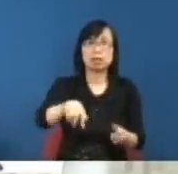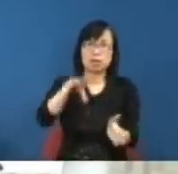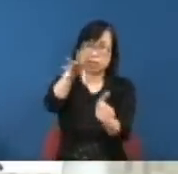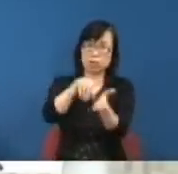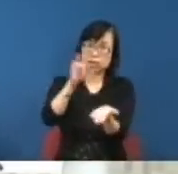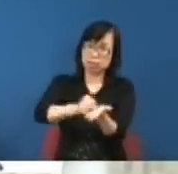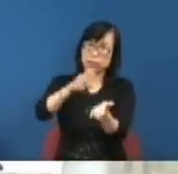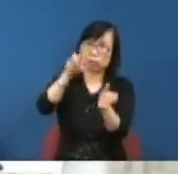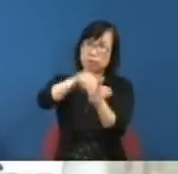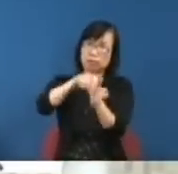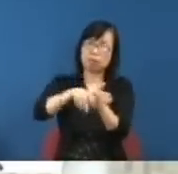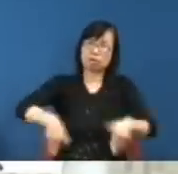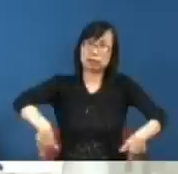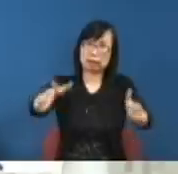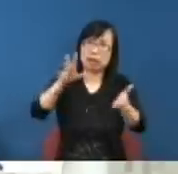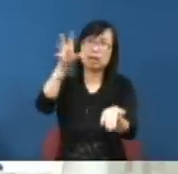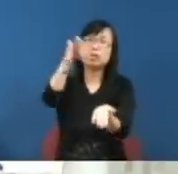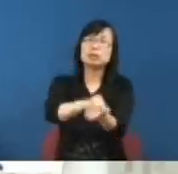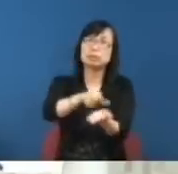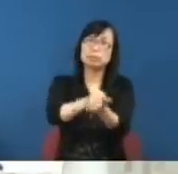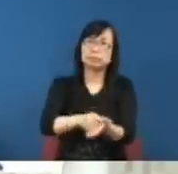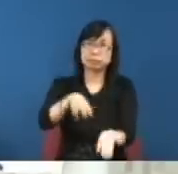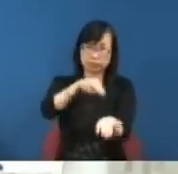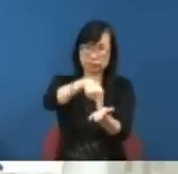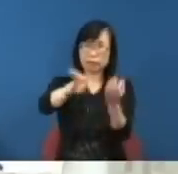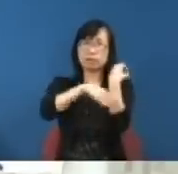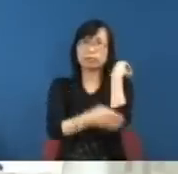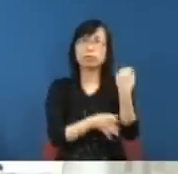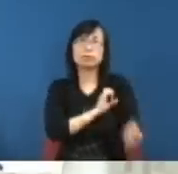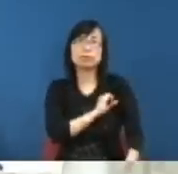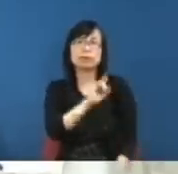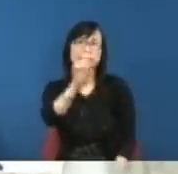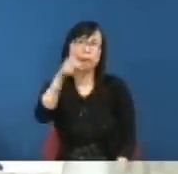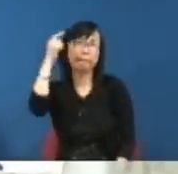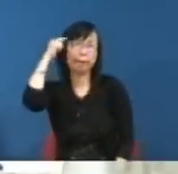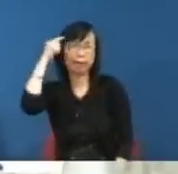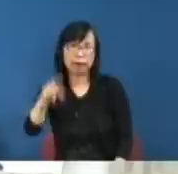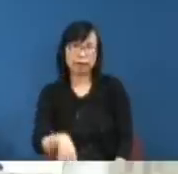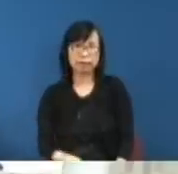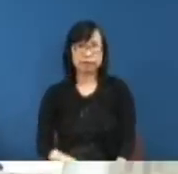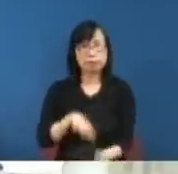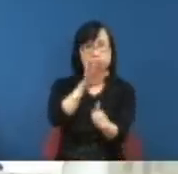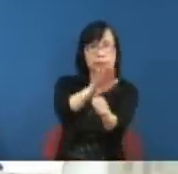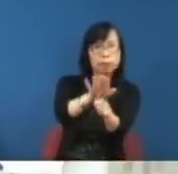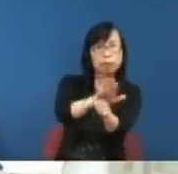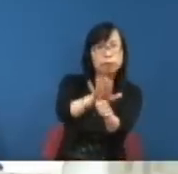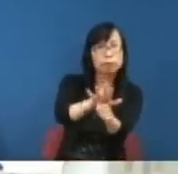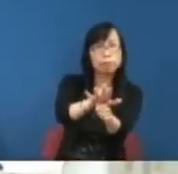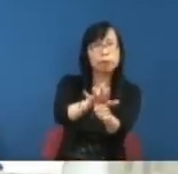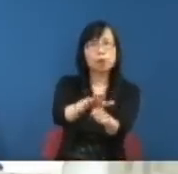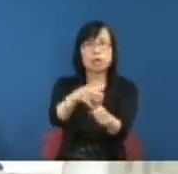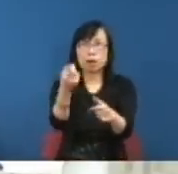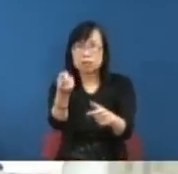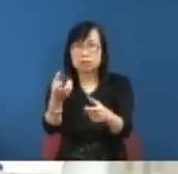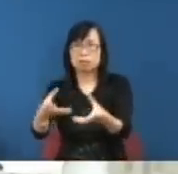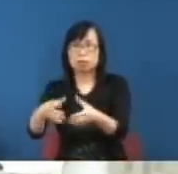街、佔據立法會，咁你點諗咧？你會唔會維護一個日日運由小圈子